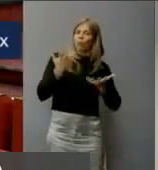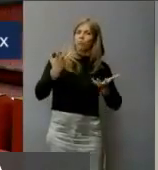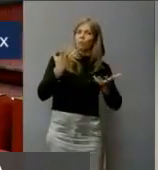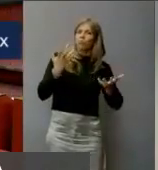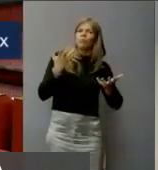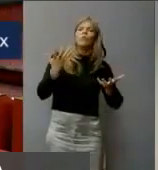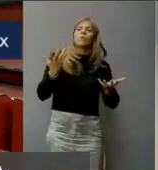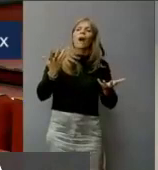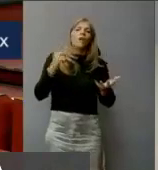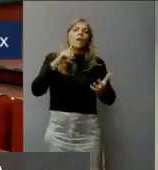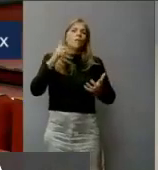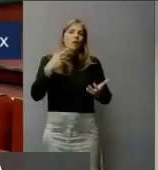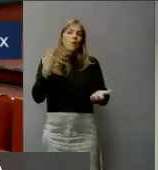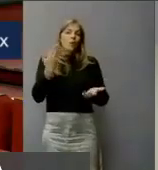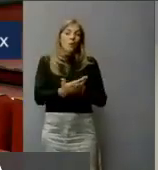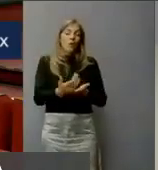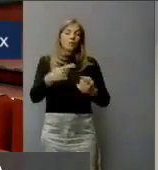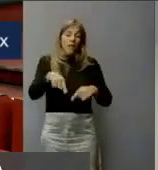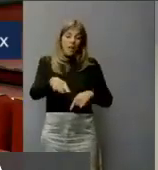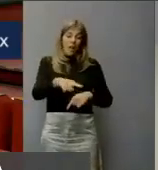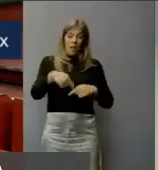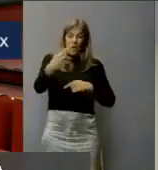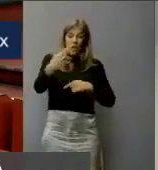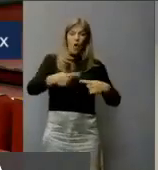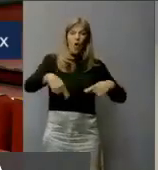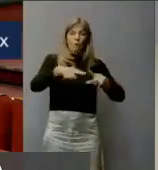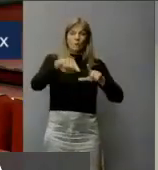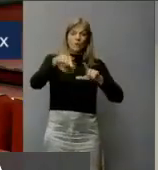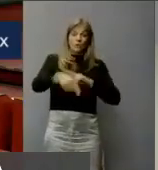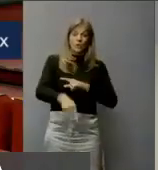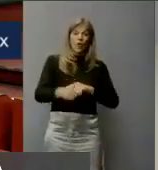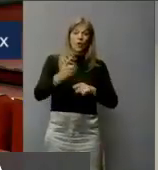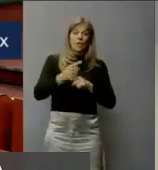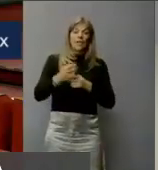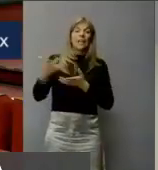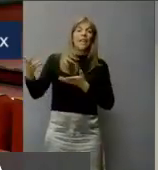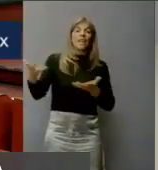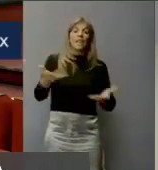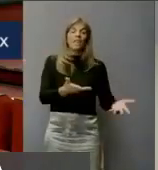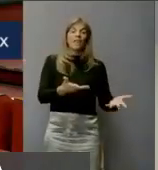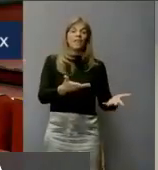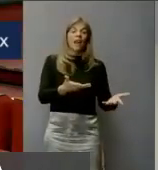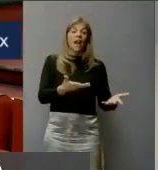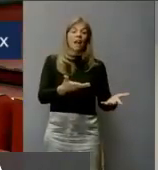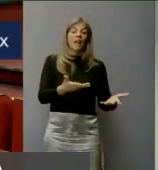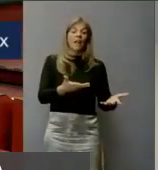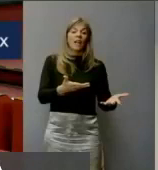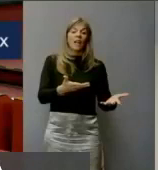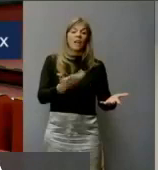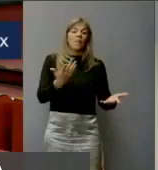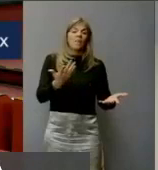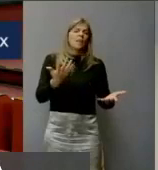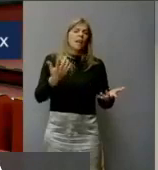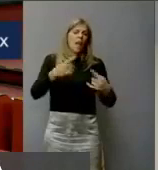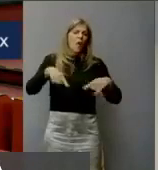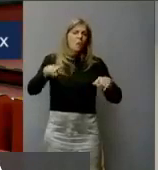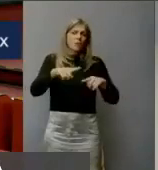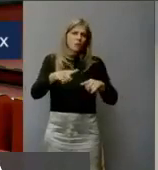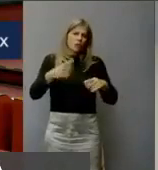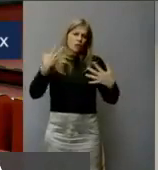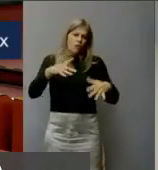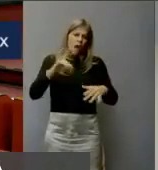commissione e poi vengono audit è tutta un'altra che se non facciamo una questione preferenziale e dato che anche le commissioni complicatissimo averle